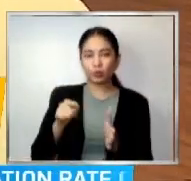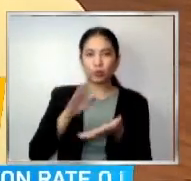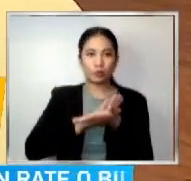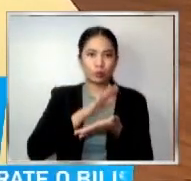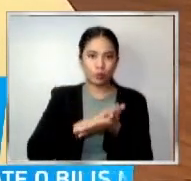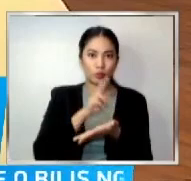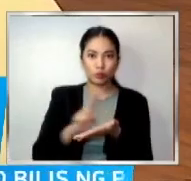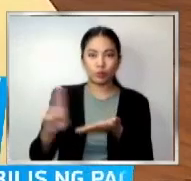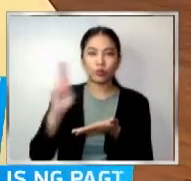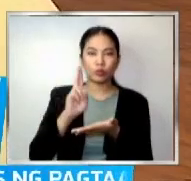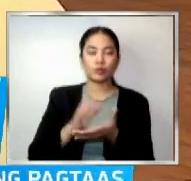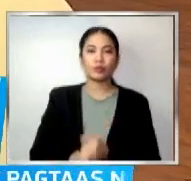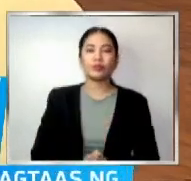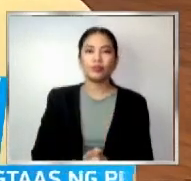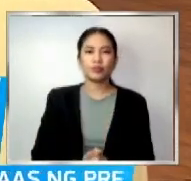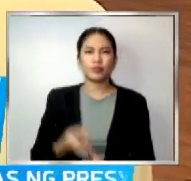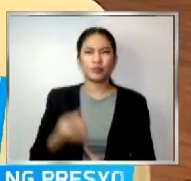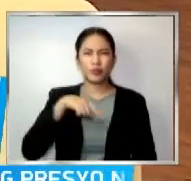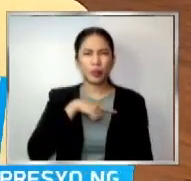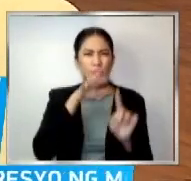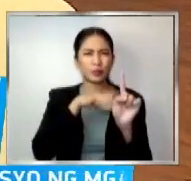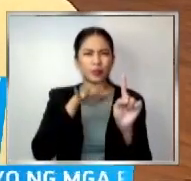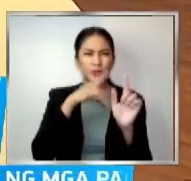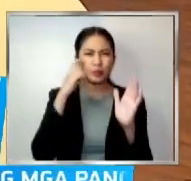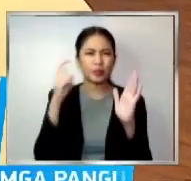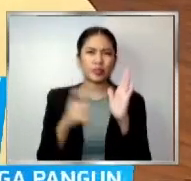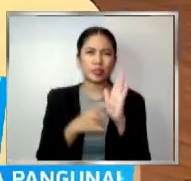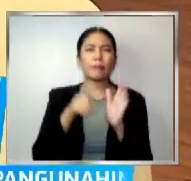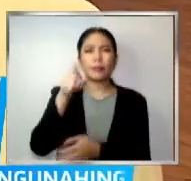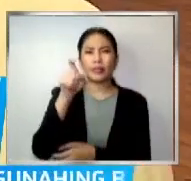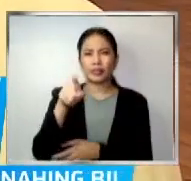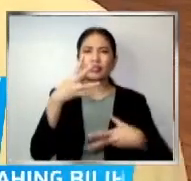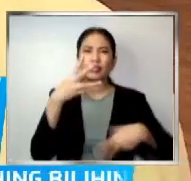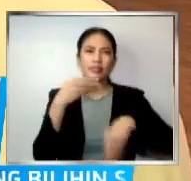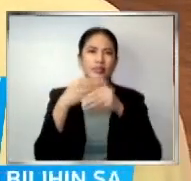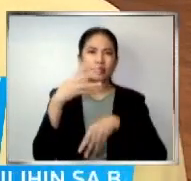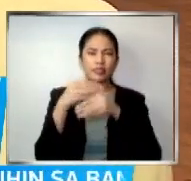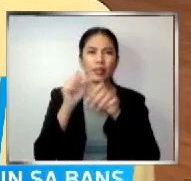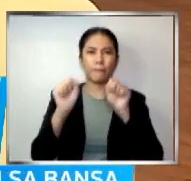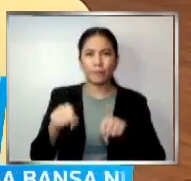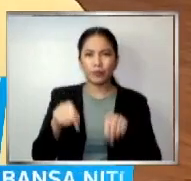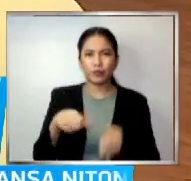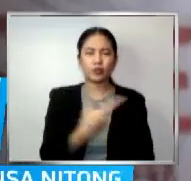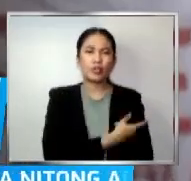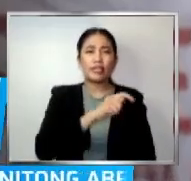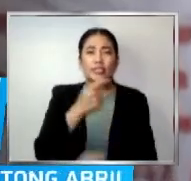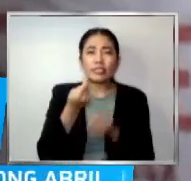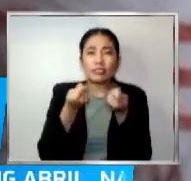time. So we noticed that we could increase the capacity. So ngayon, tinatry namin 200, kaya talagang